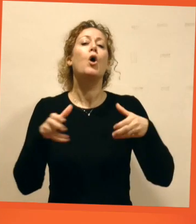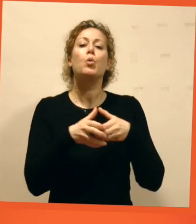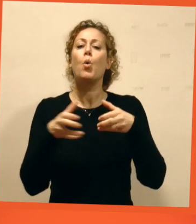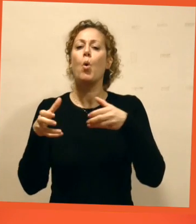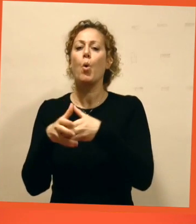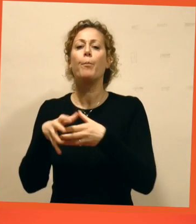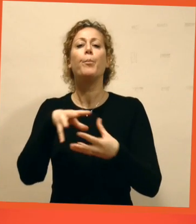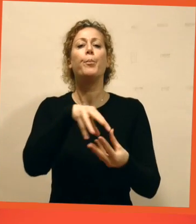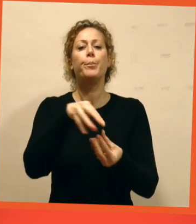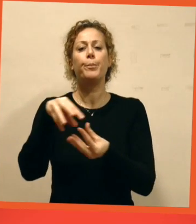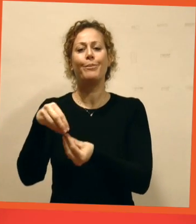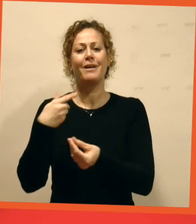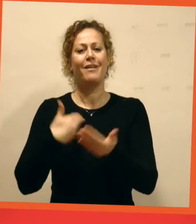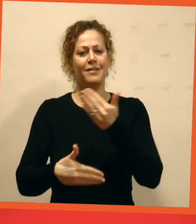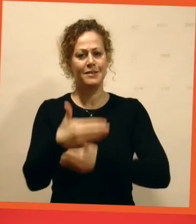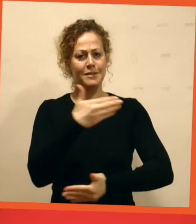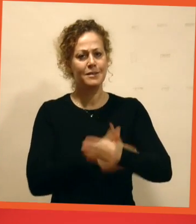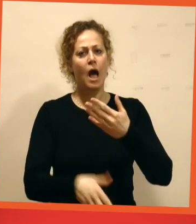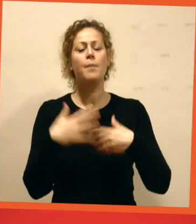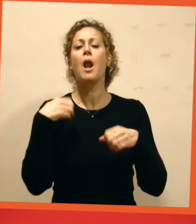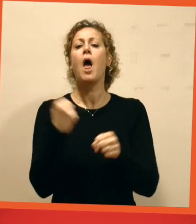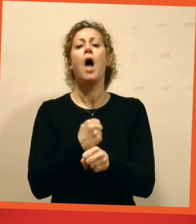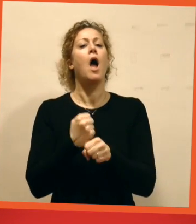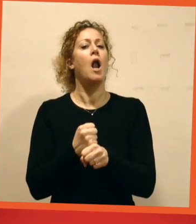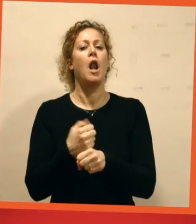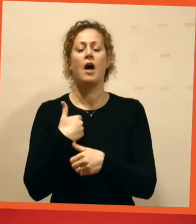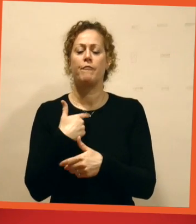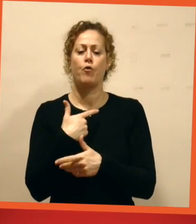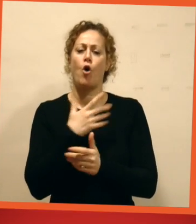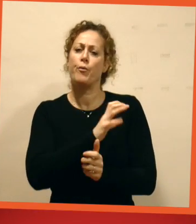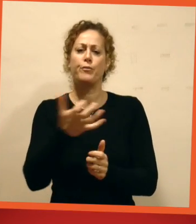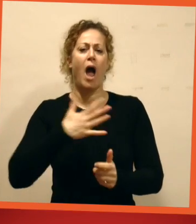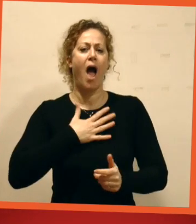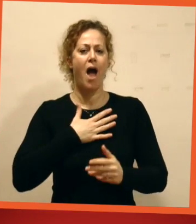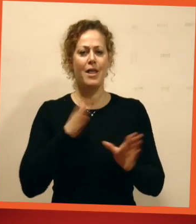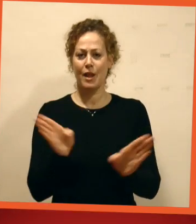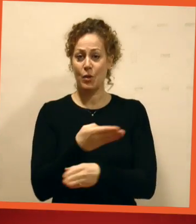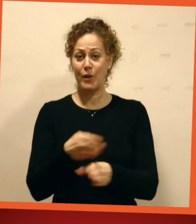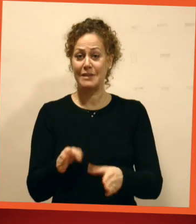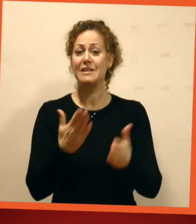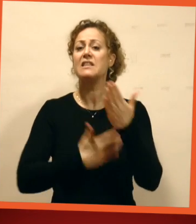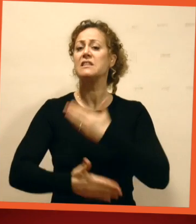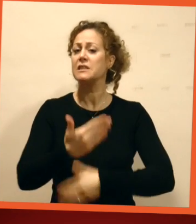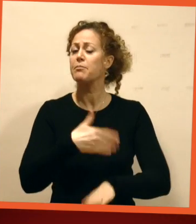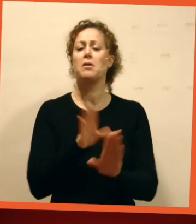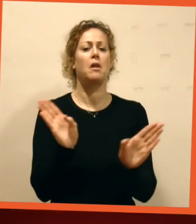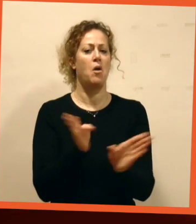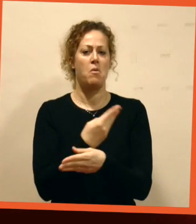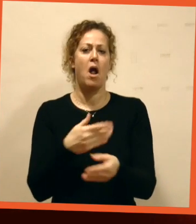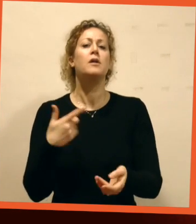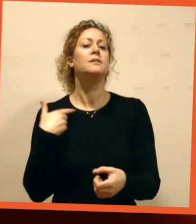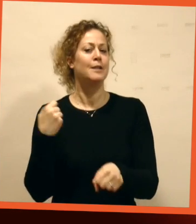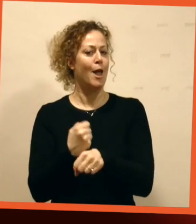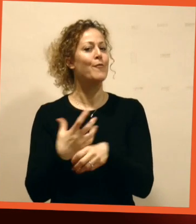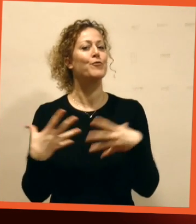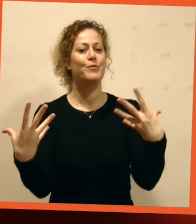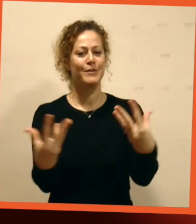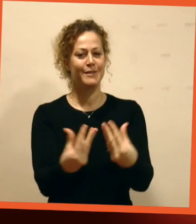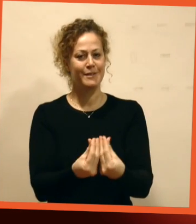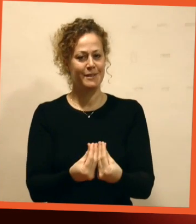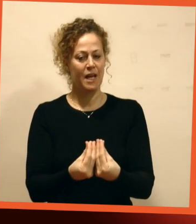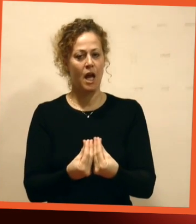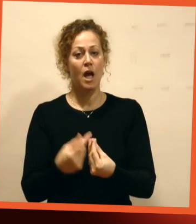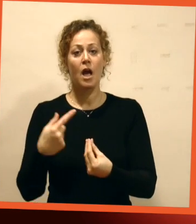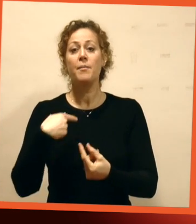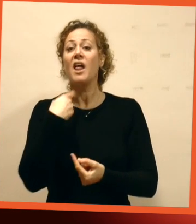gruppi di ragazzi disabili di ogni età e con tutte le disabilità, per cui questo, come diceva